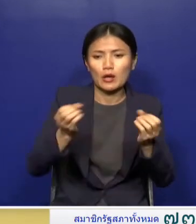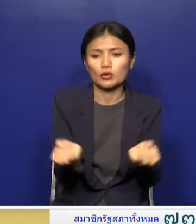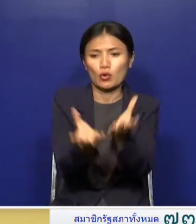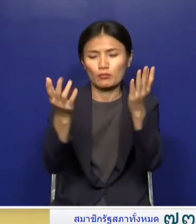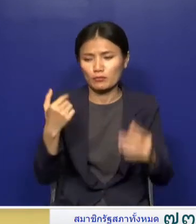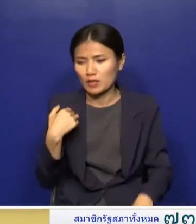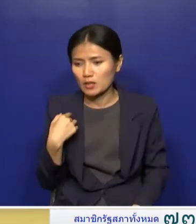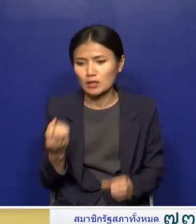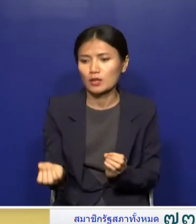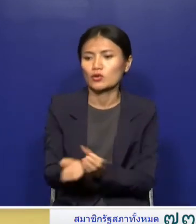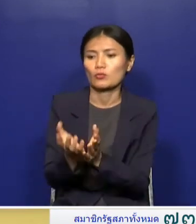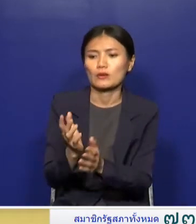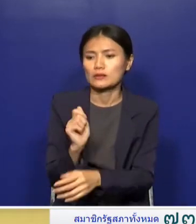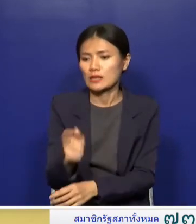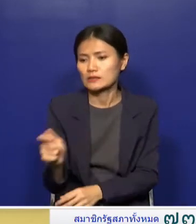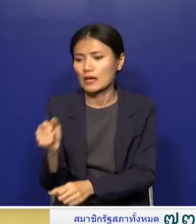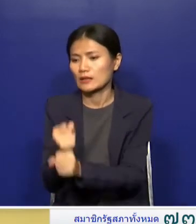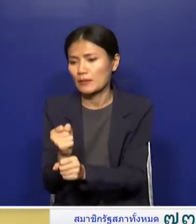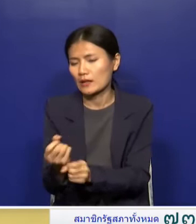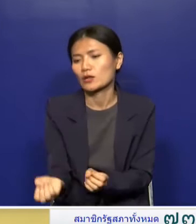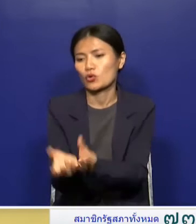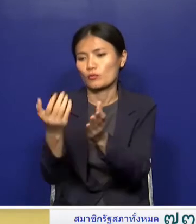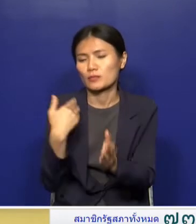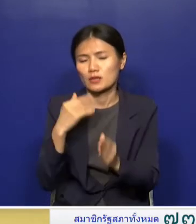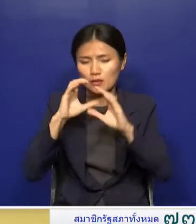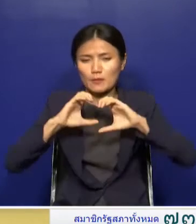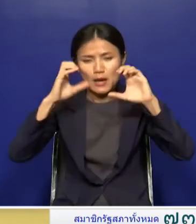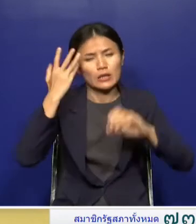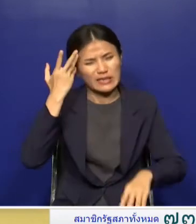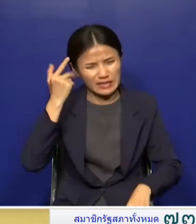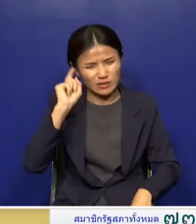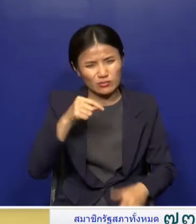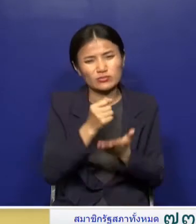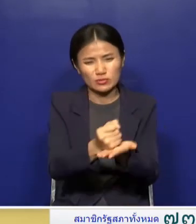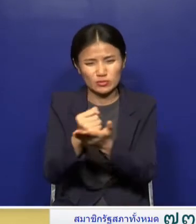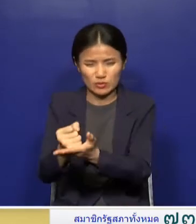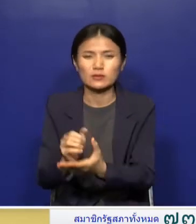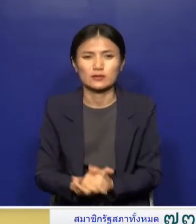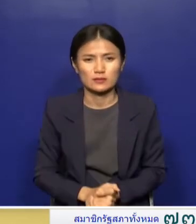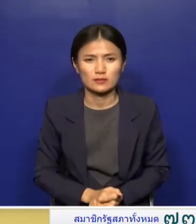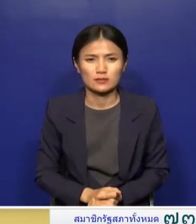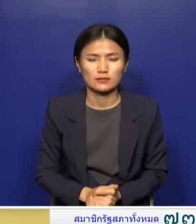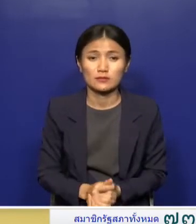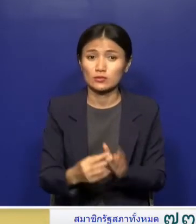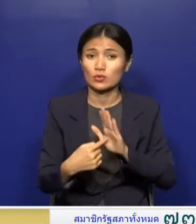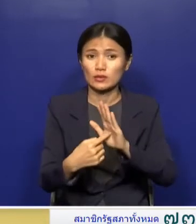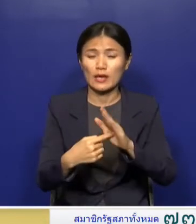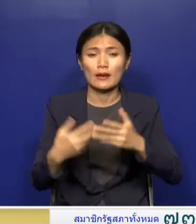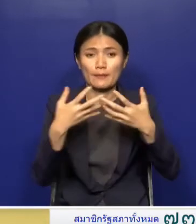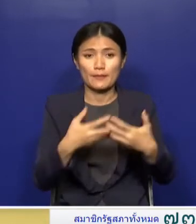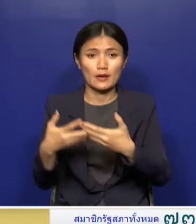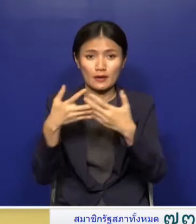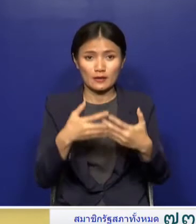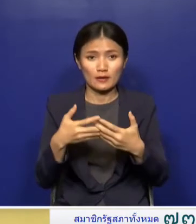เรื่องของการเจ้าใหได้รัฐบาลก็ตองพยายามหาทางเย่วๆดูแลในเรื่นี้ตัอย่ของสารัษอเมริกา